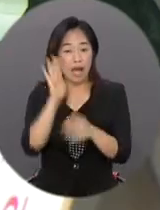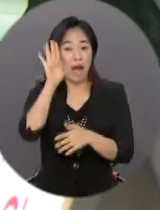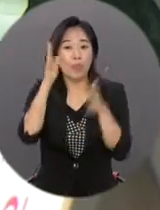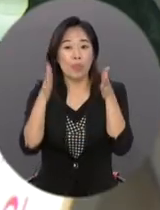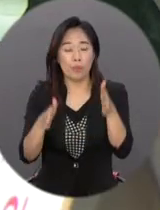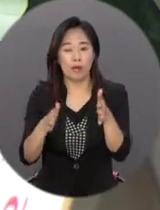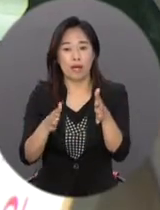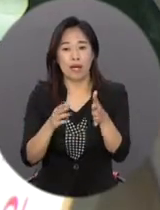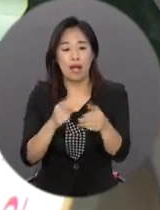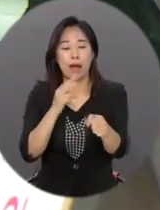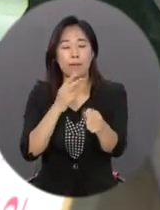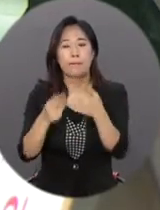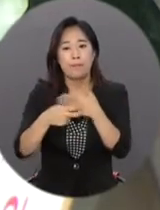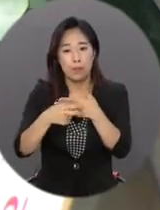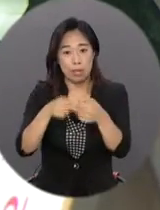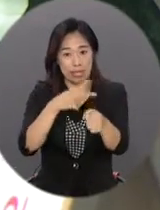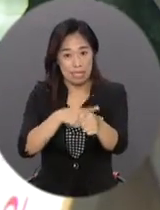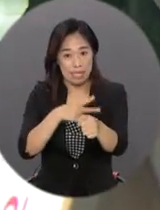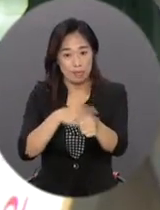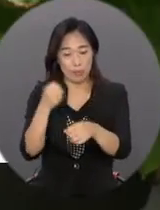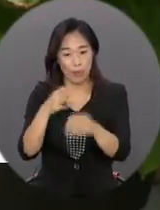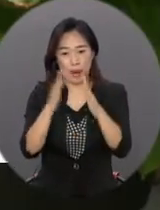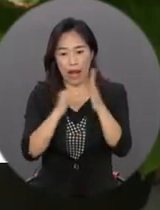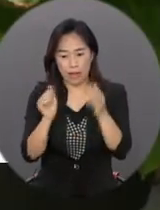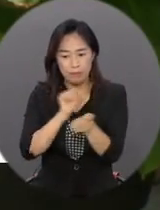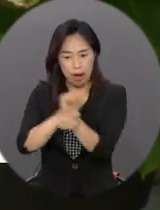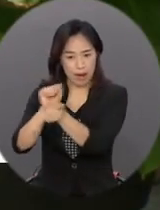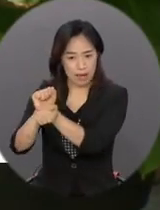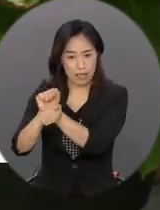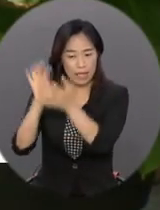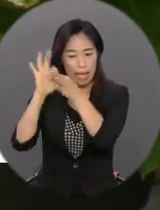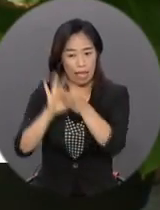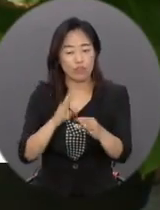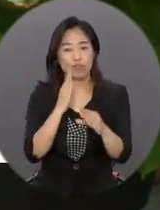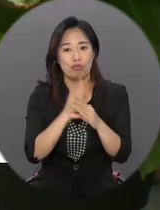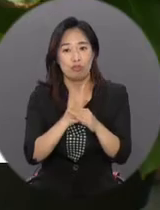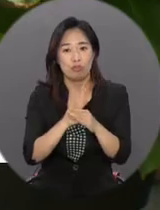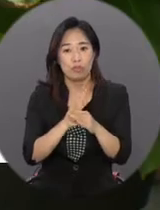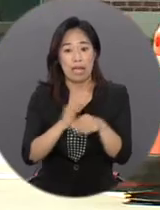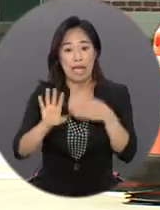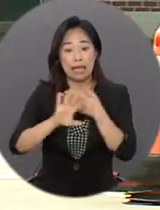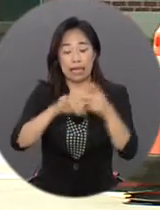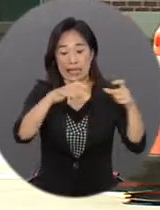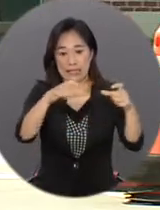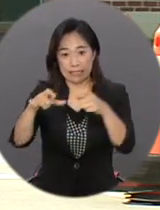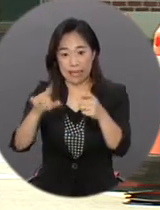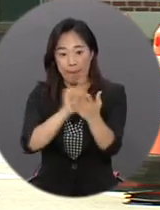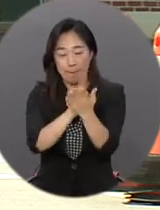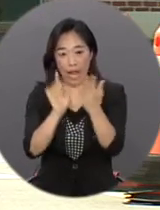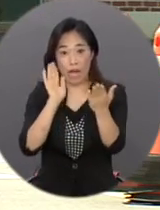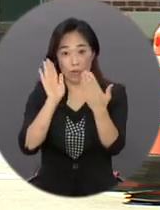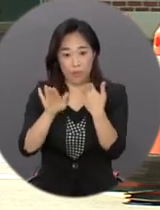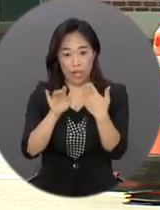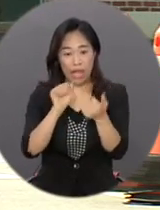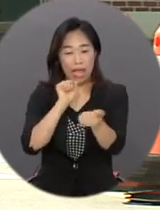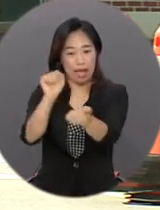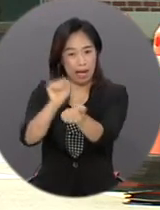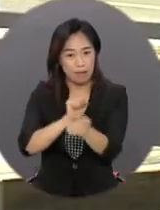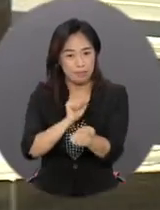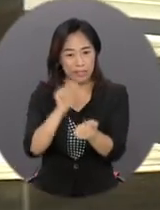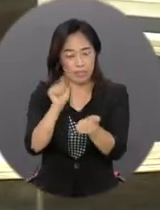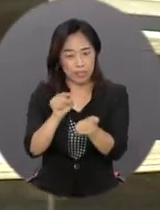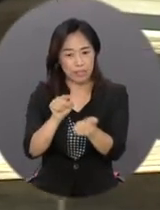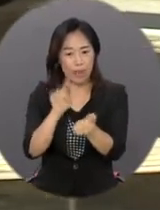환자, 가족 등 모두 12명이 잇따라 확진 판정을 받았습니다. 타지역 확진자와 접촉한 뒤 감염되고 이렇게